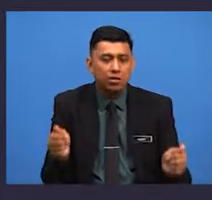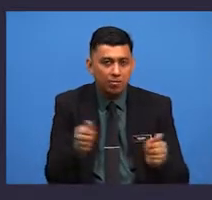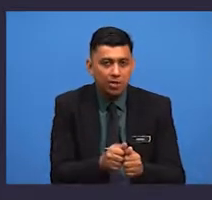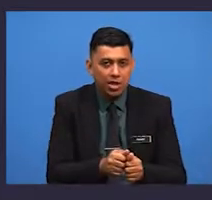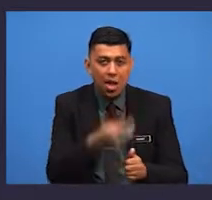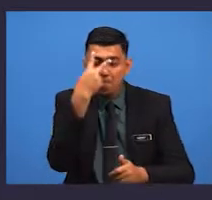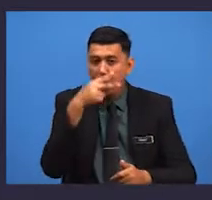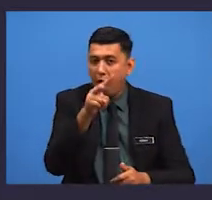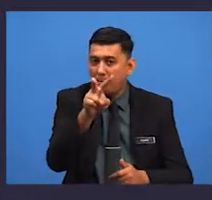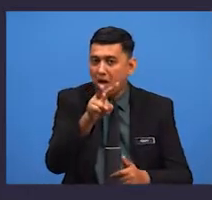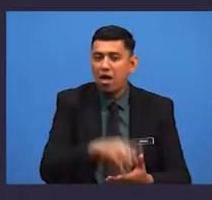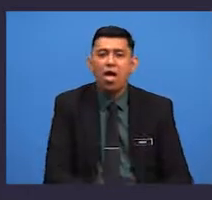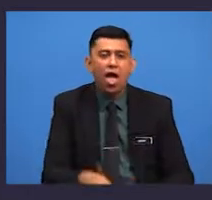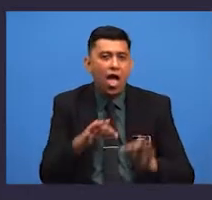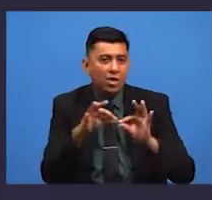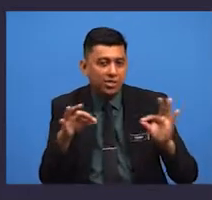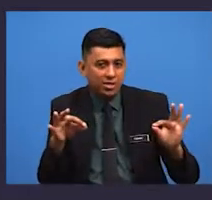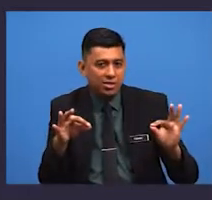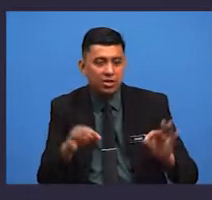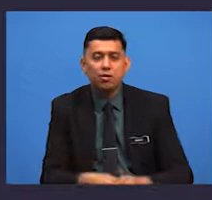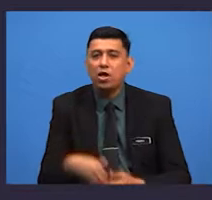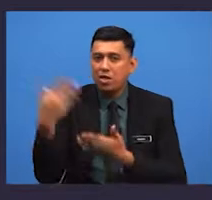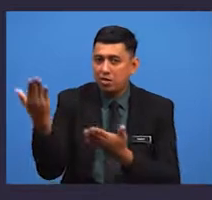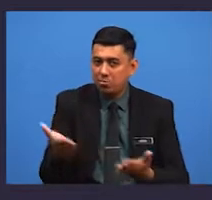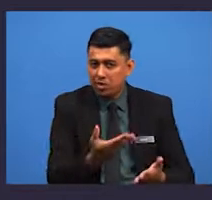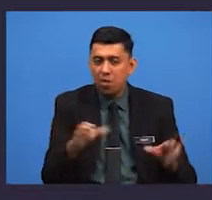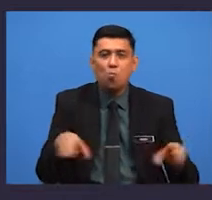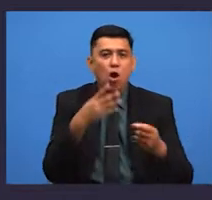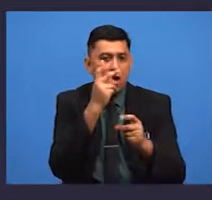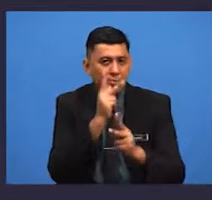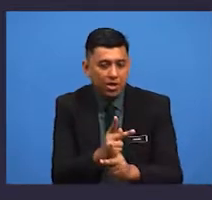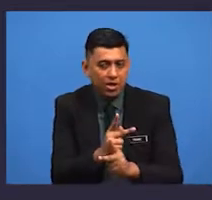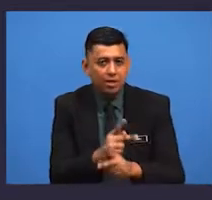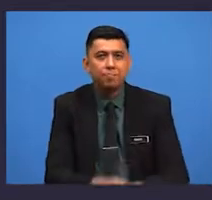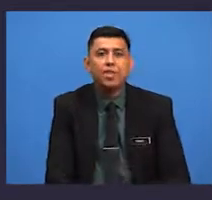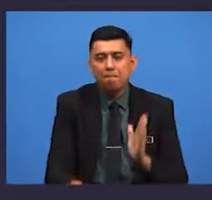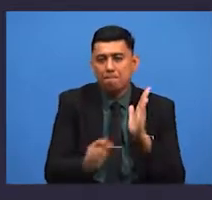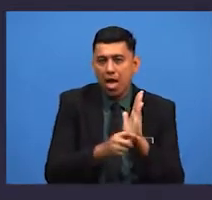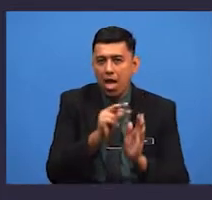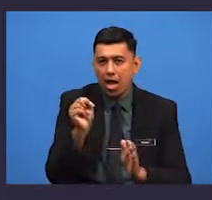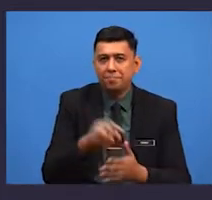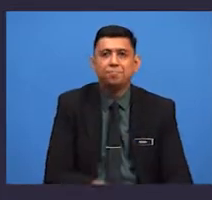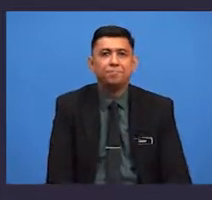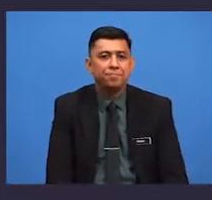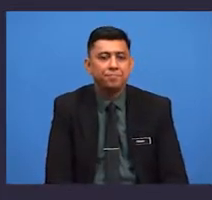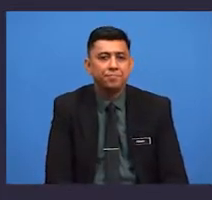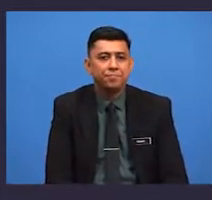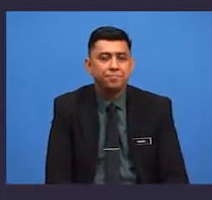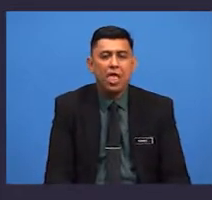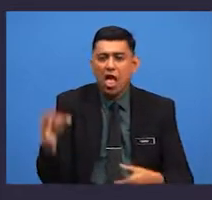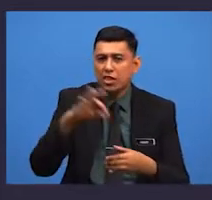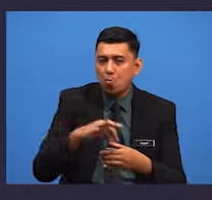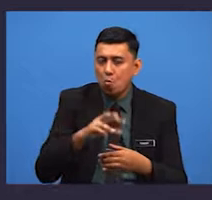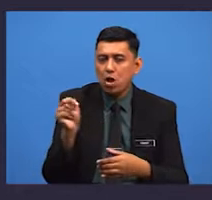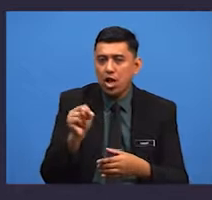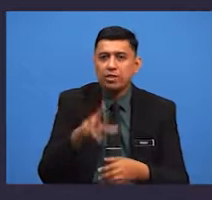dilaksanakan dengan memaparkan ayat sila buat simpanan tabungan.